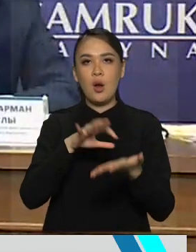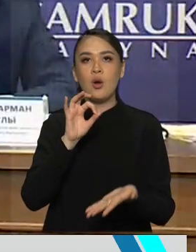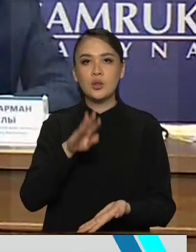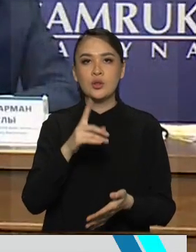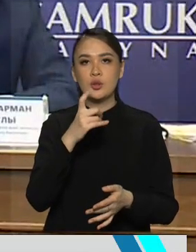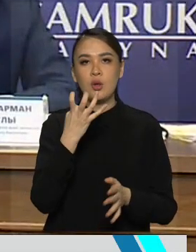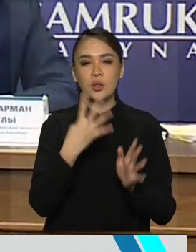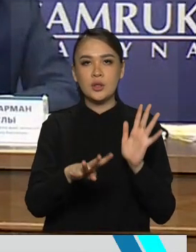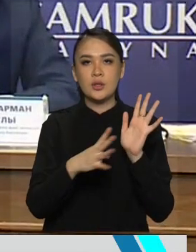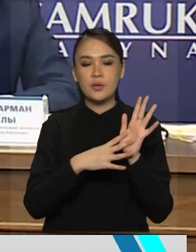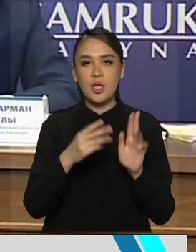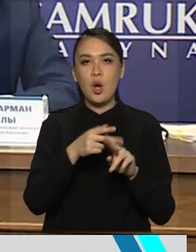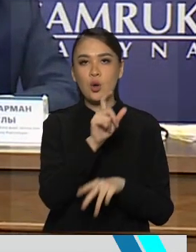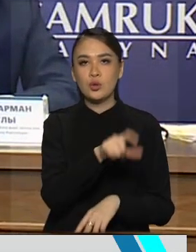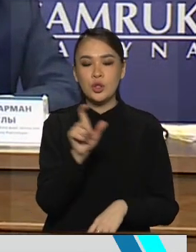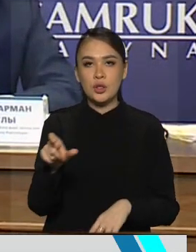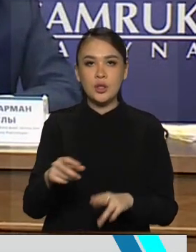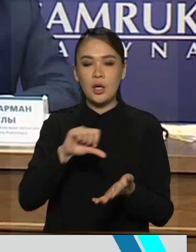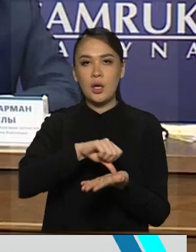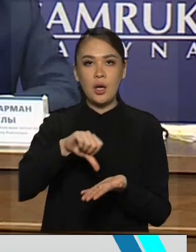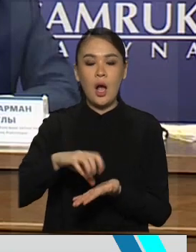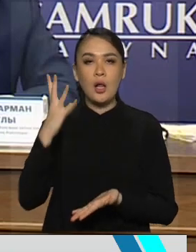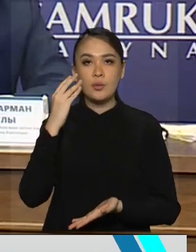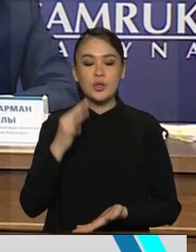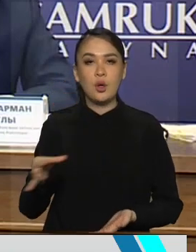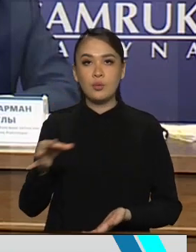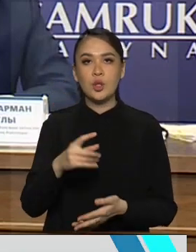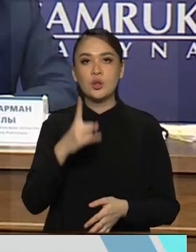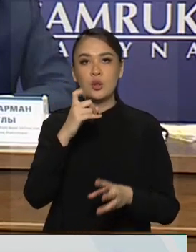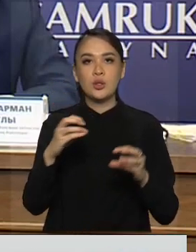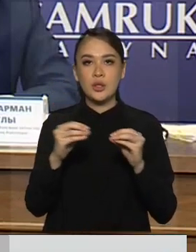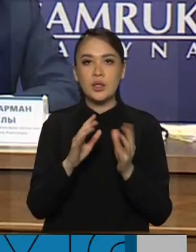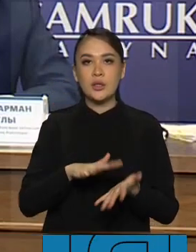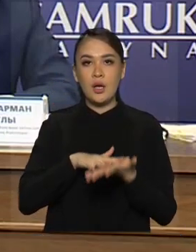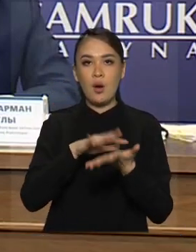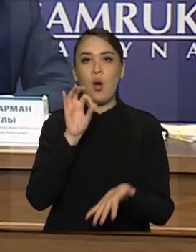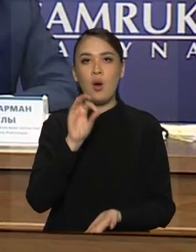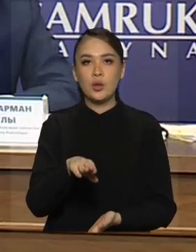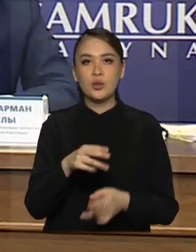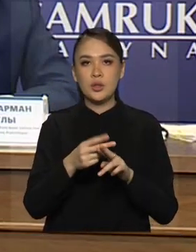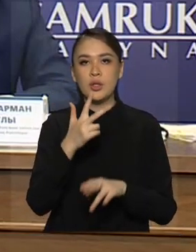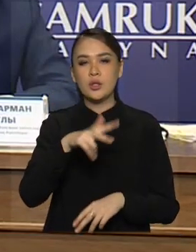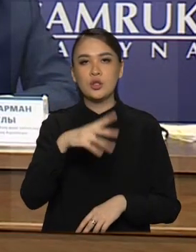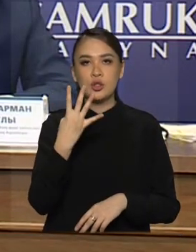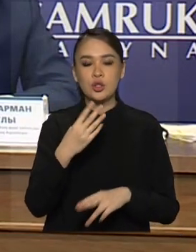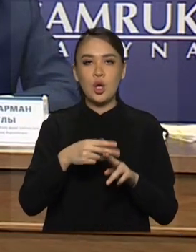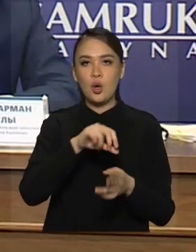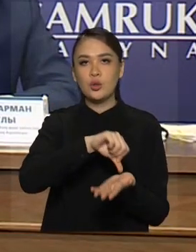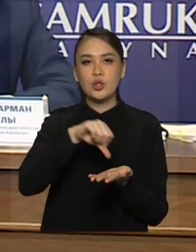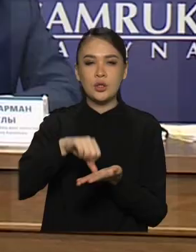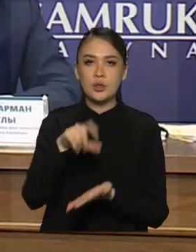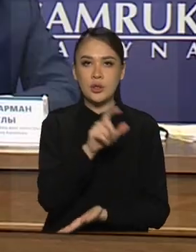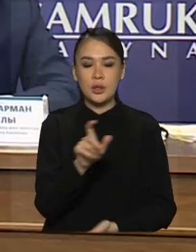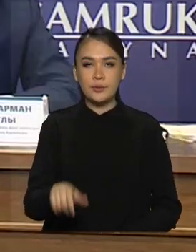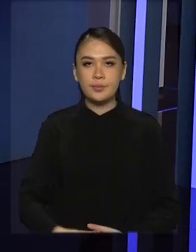49 участников, и на Алматинскую область 110 заявок от 34 участников.